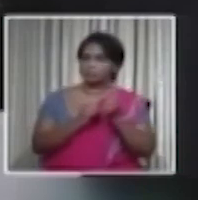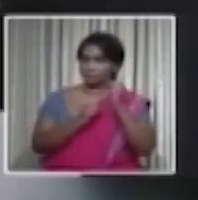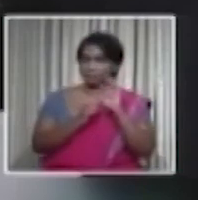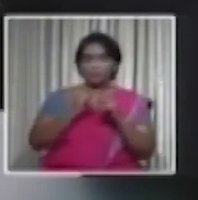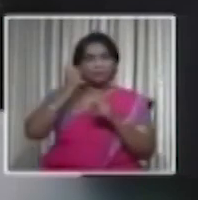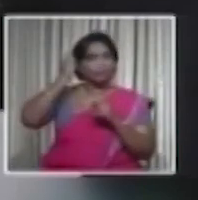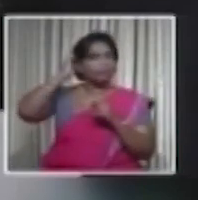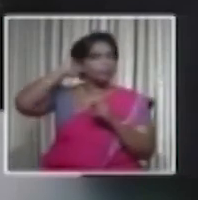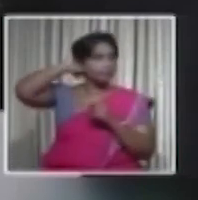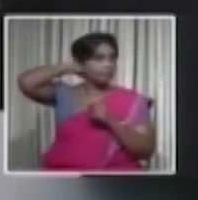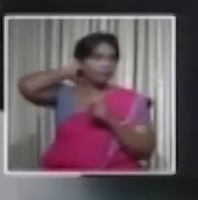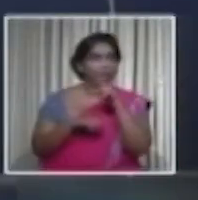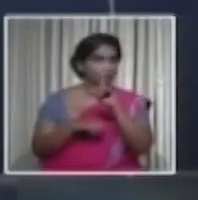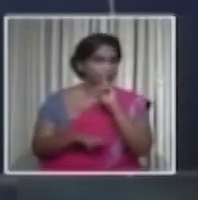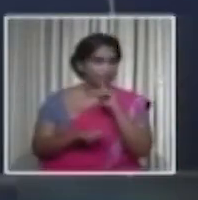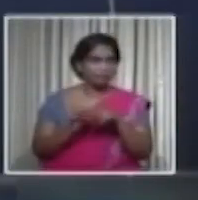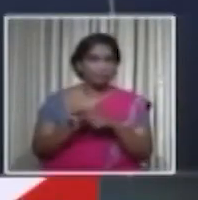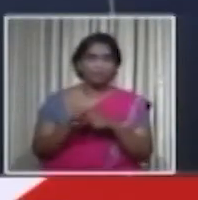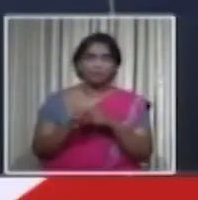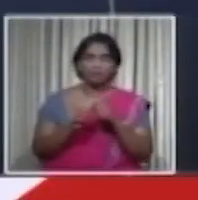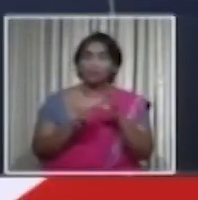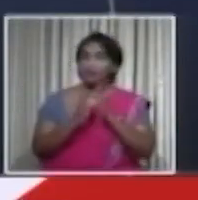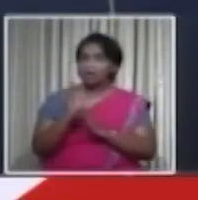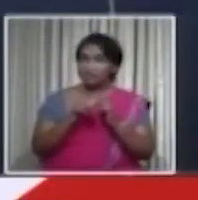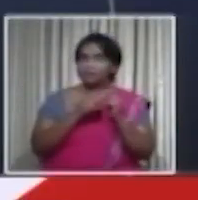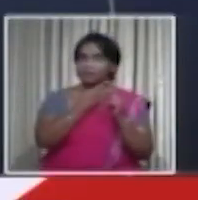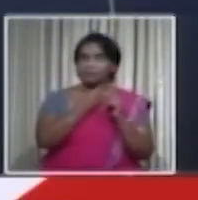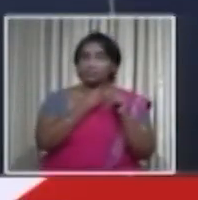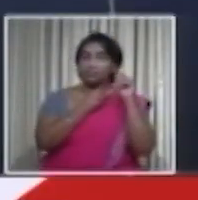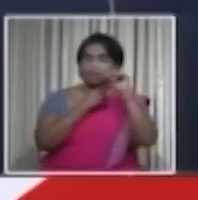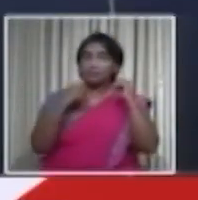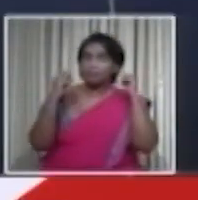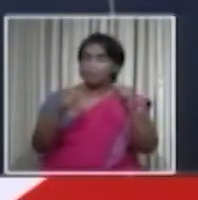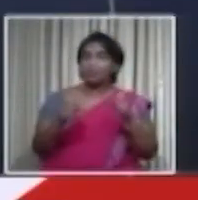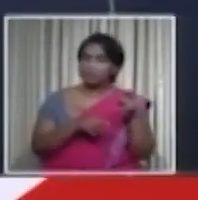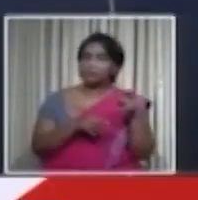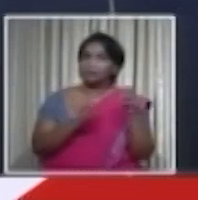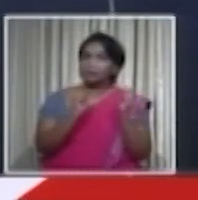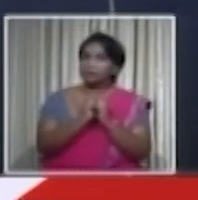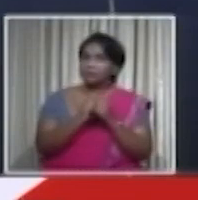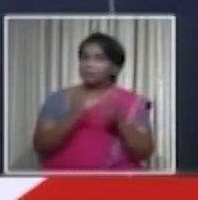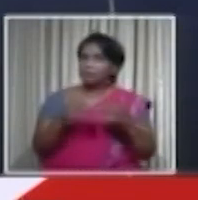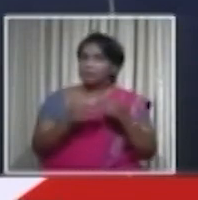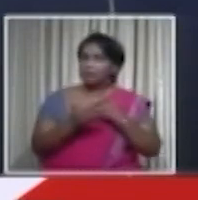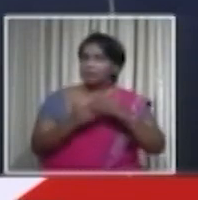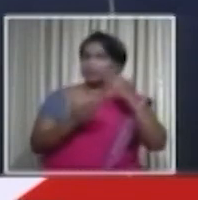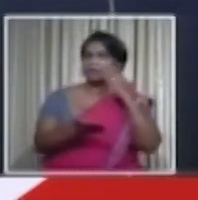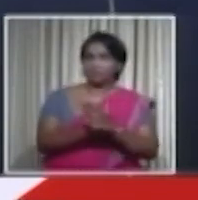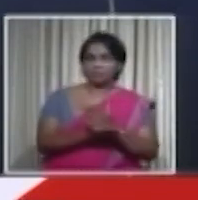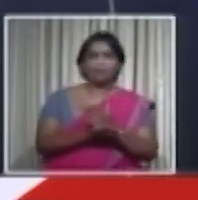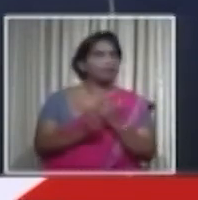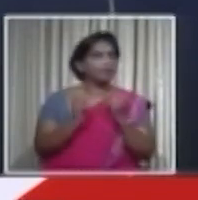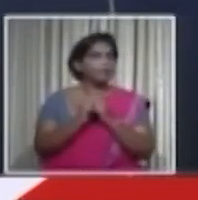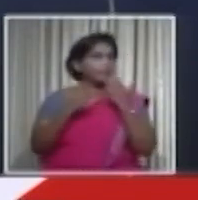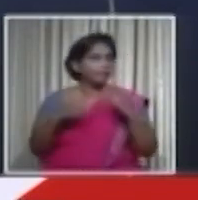සභාව එතුමාගේ සභාපති ධුරේ අත්හිටවලා මේ ඇමතිවරයාට මේ ප්‍රදේශයට ගිහිල්ලා මේ පාලම හදන්න මුල් ගල තිබ්බා. තවම අතරමඟ නැවතිලා තියෙන්නේ වැඩ